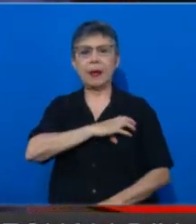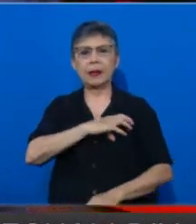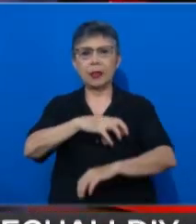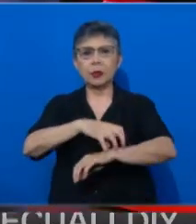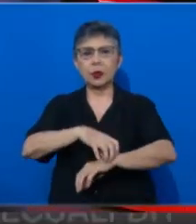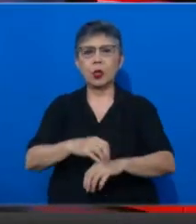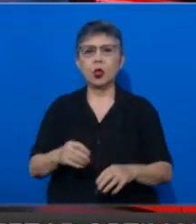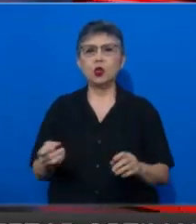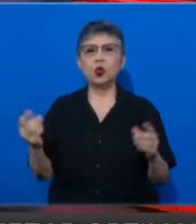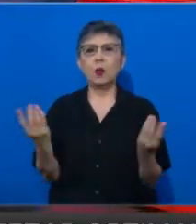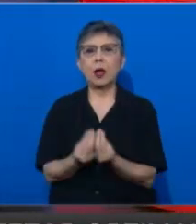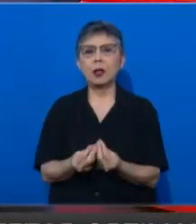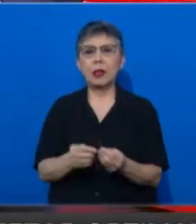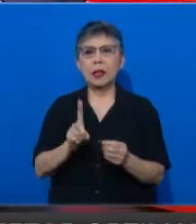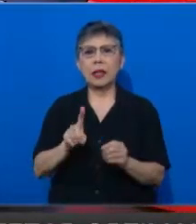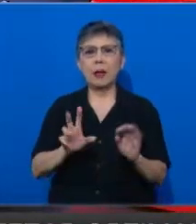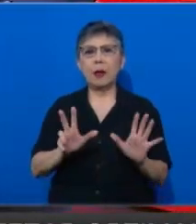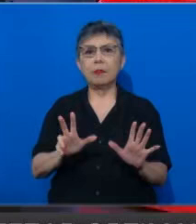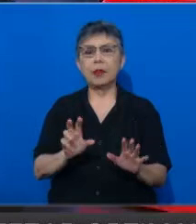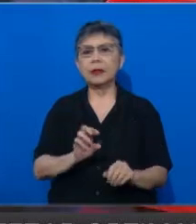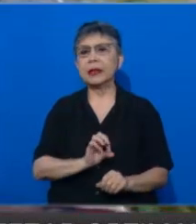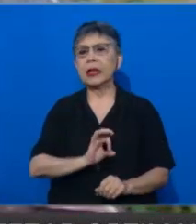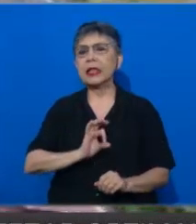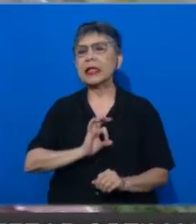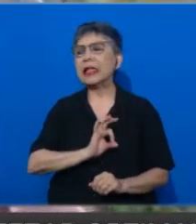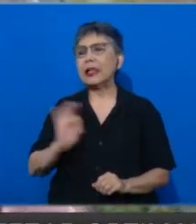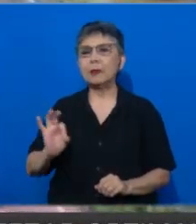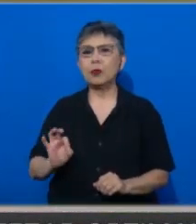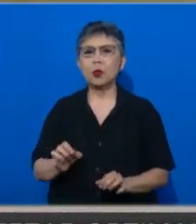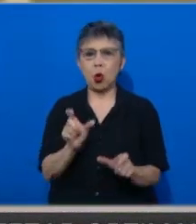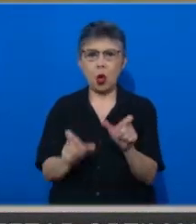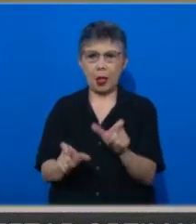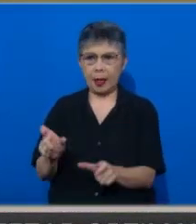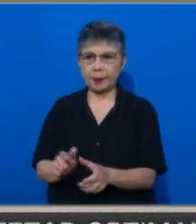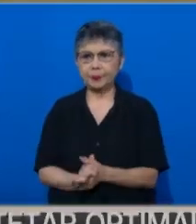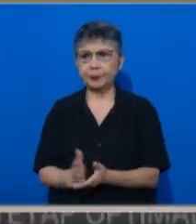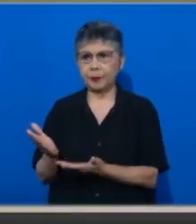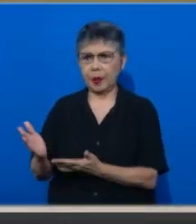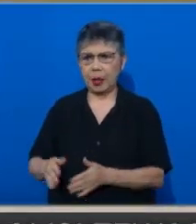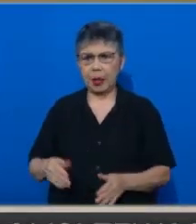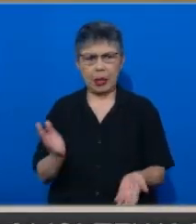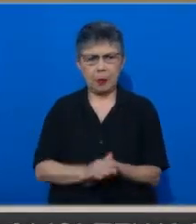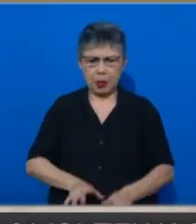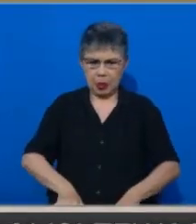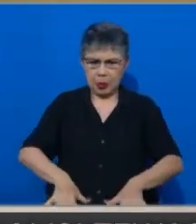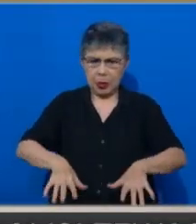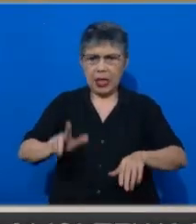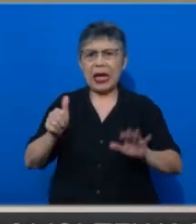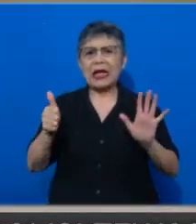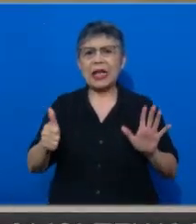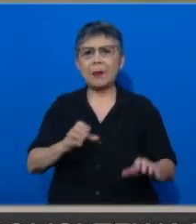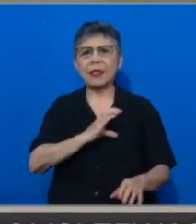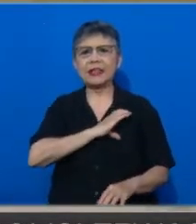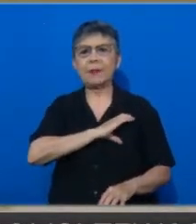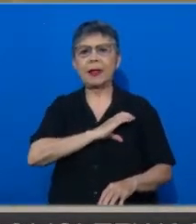warga terkena dampak sebanyak 18 ribu jiwa lebih. Dan kita lihat inilah banjir yang melanda 6 kecamatan di